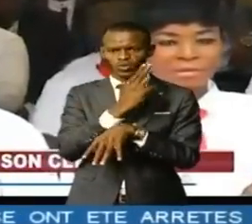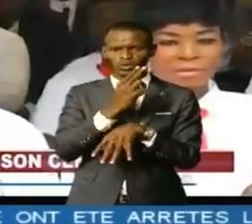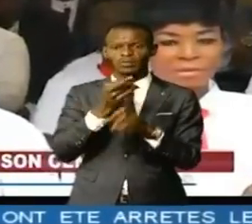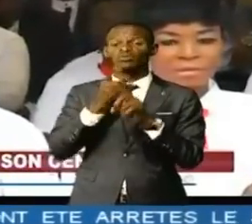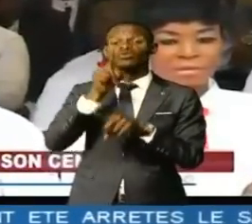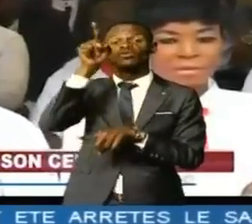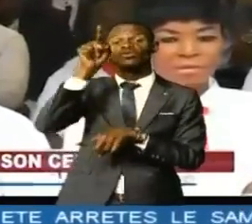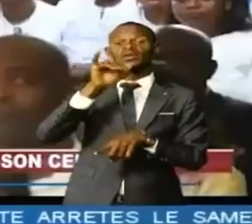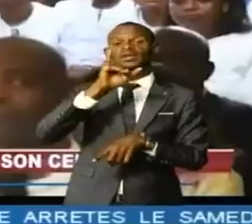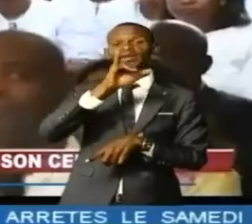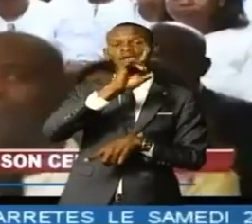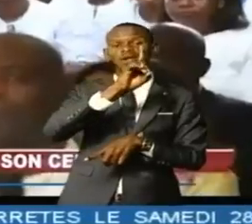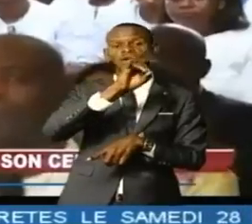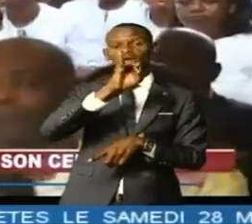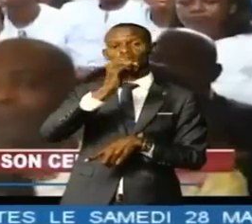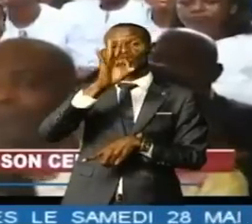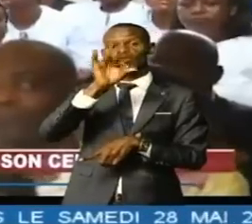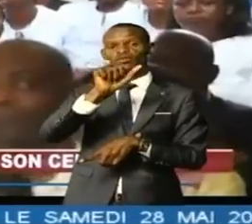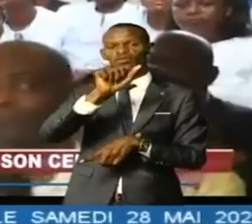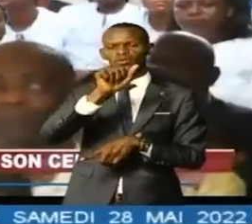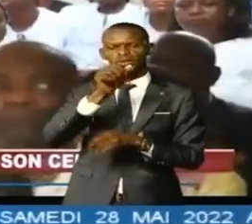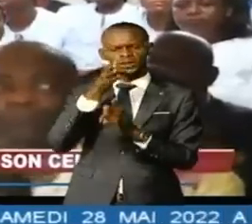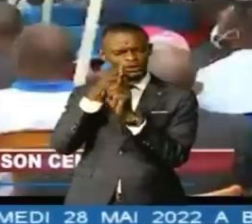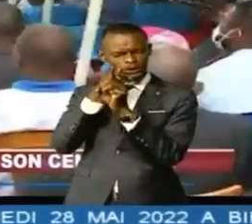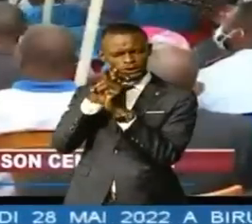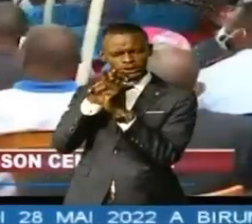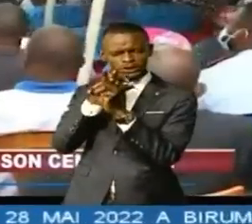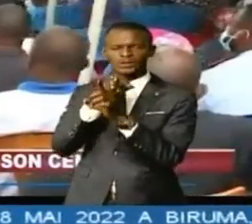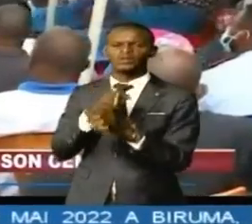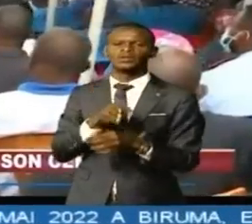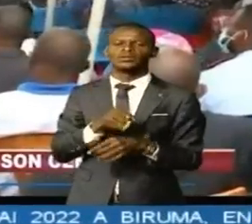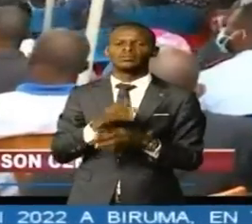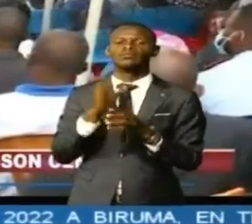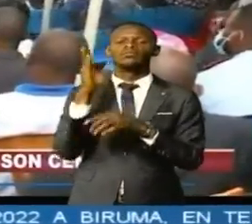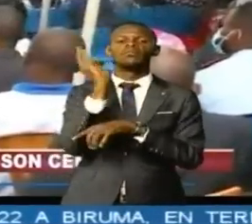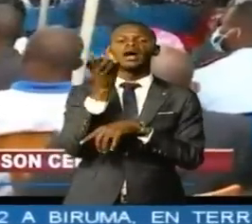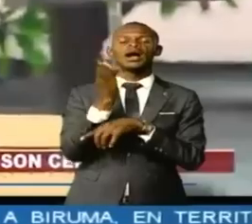des apôtres et la tradition laissée depuis plus de